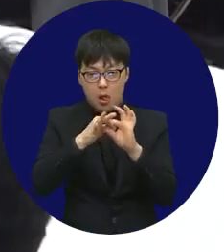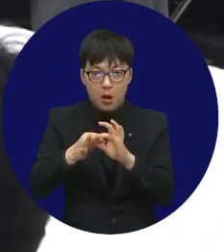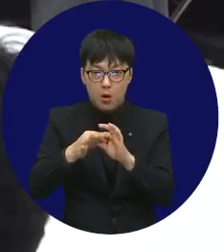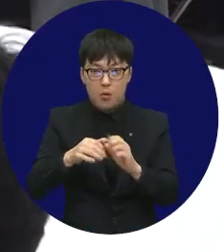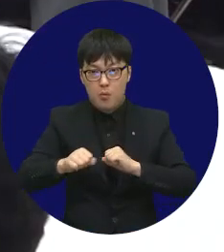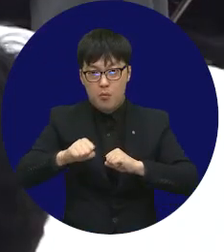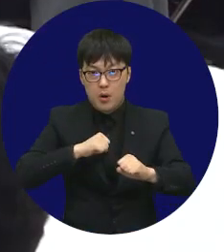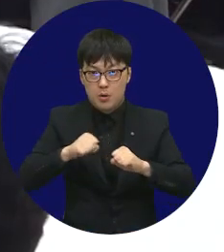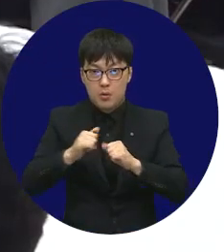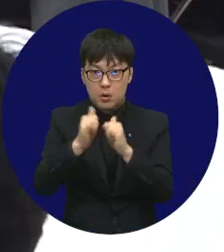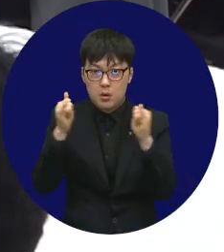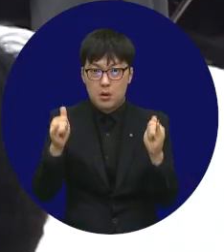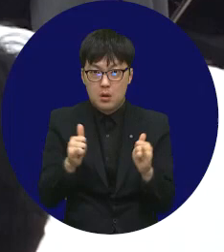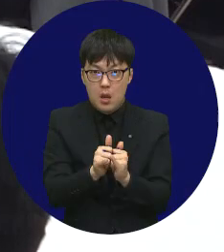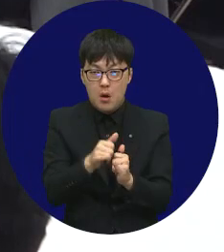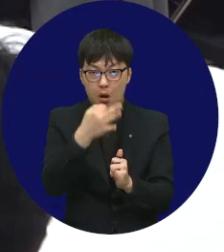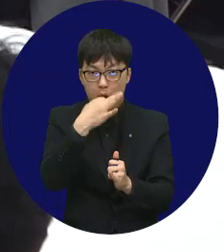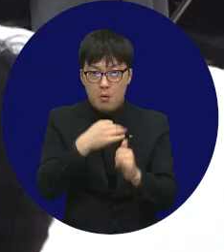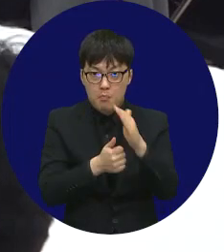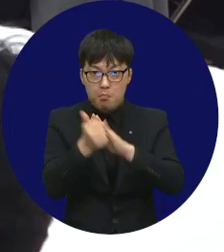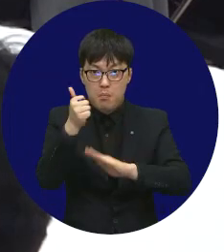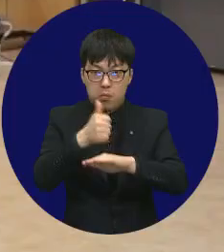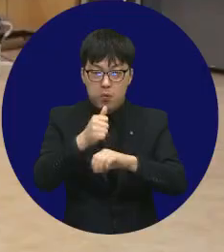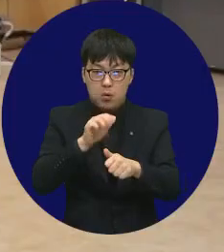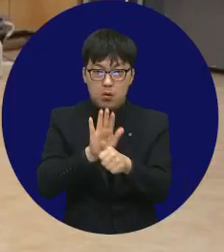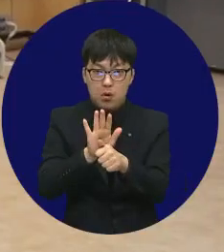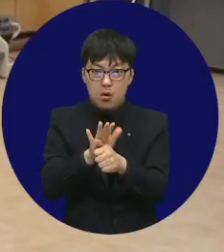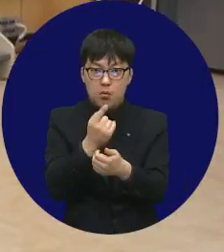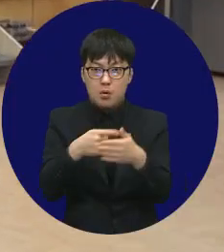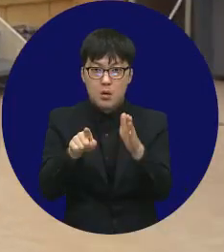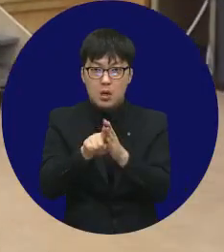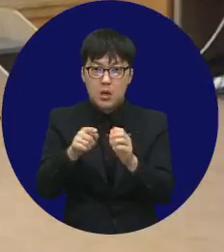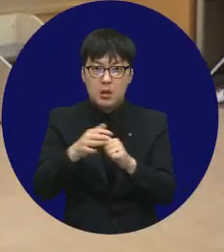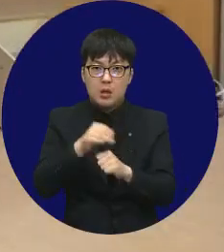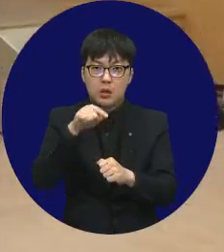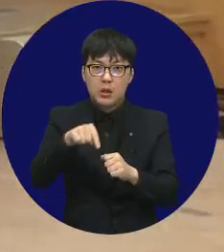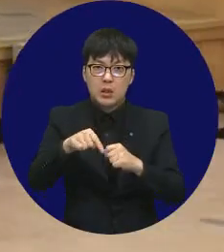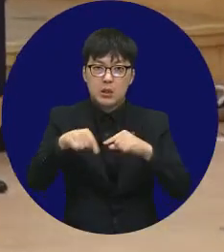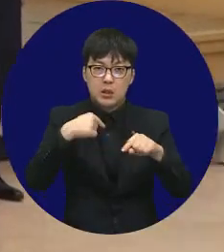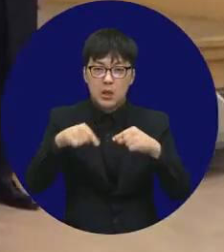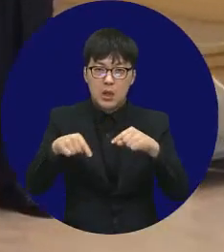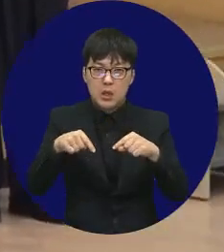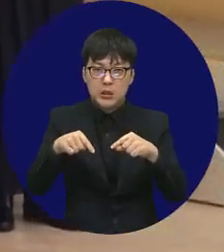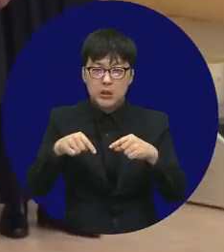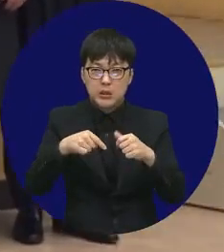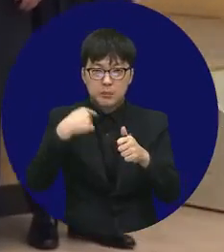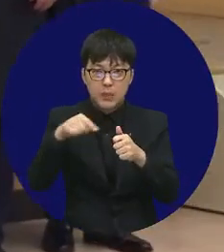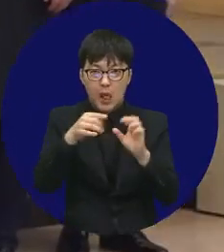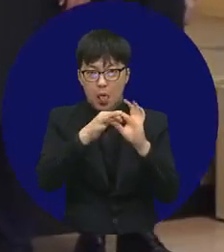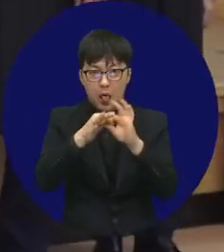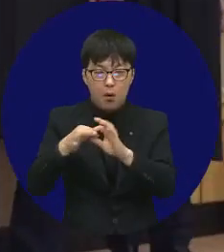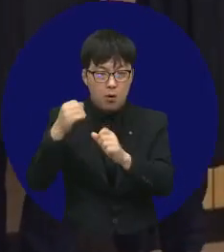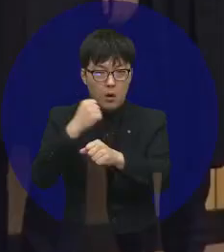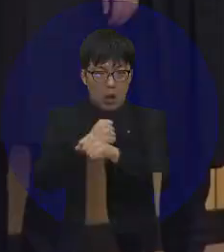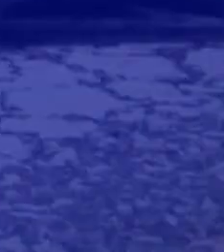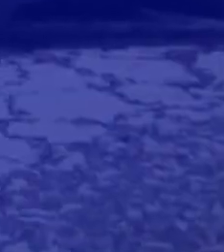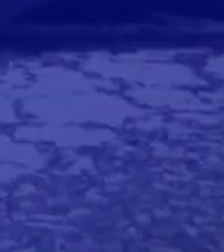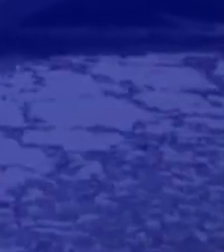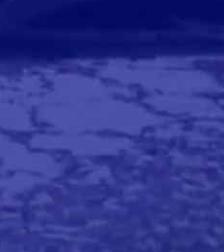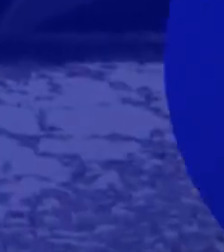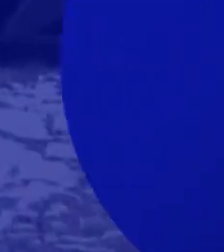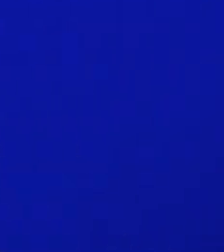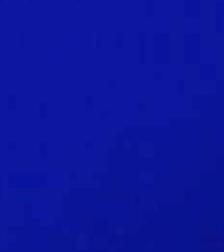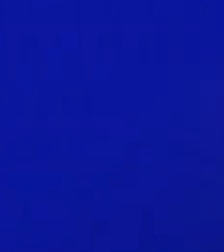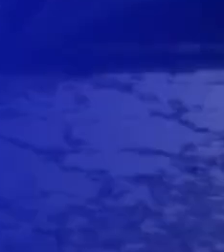공익활동으로 사회공헌에 기여할 수 있는 리더를 양성하기 위해 민주시민정치 아카데미를 계속 진행할 예정이라고 전했습니다.